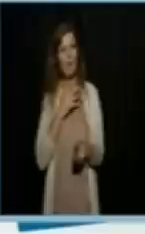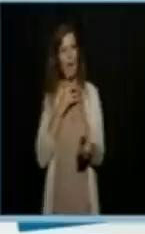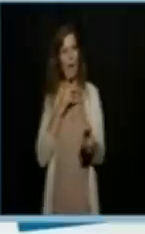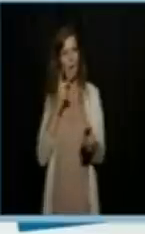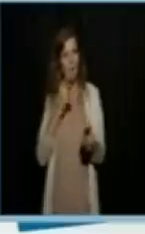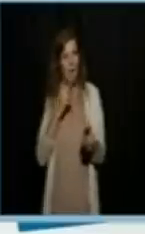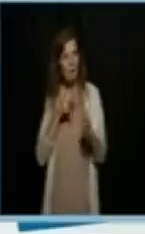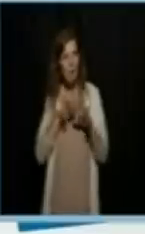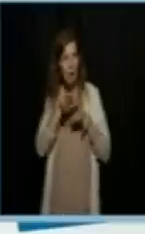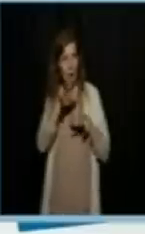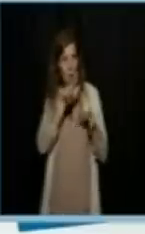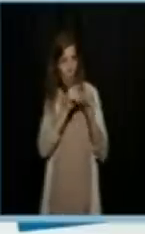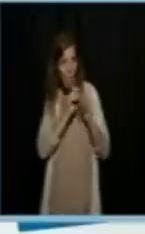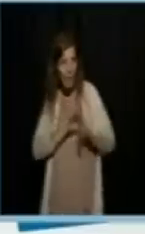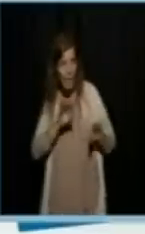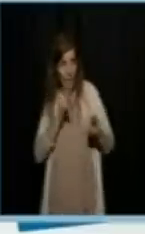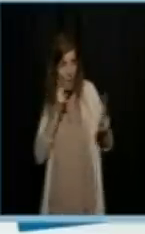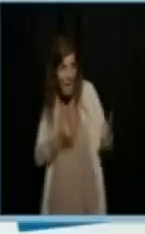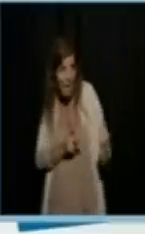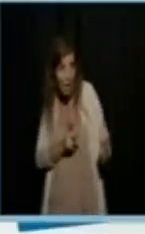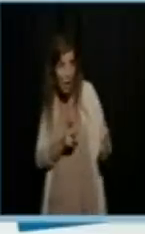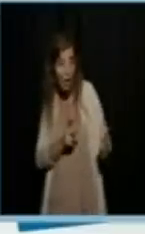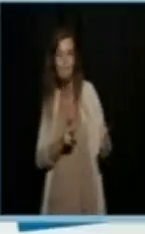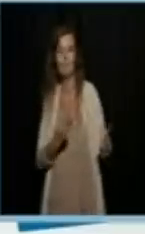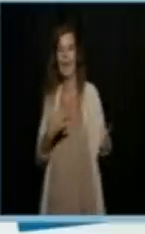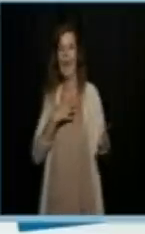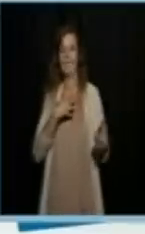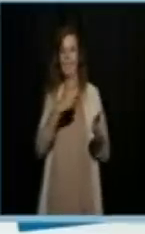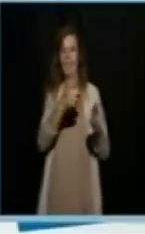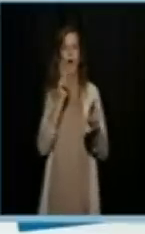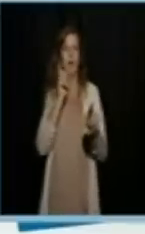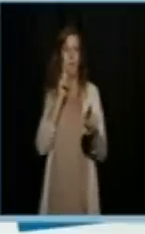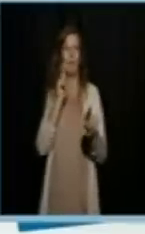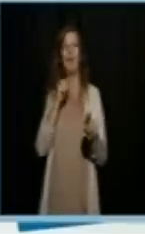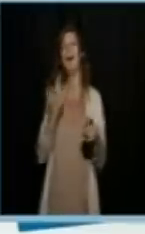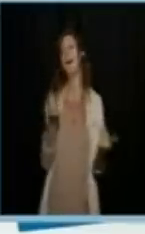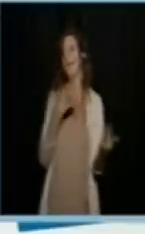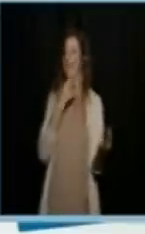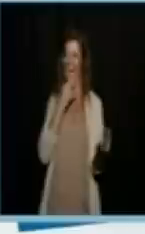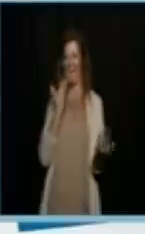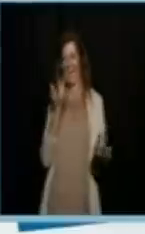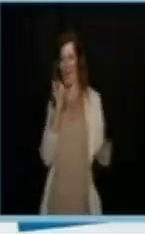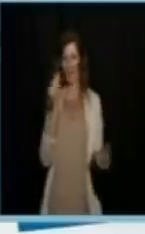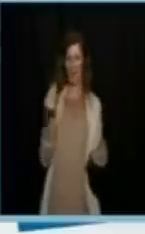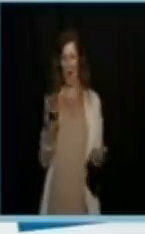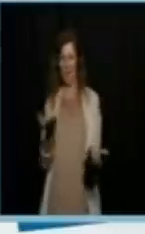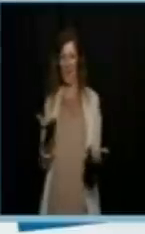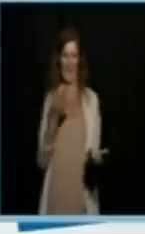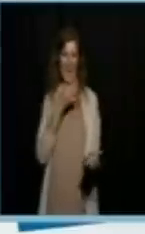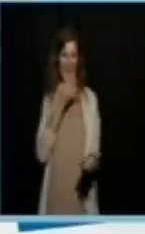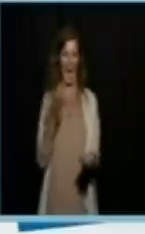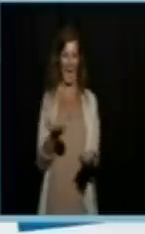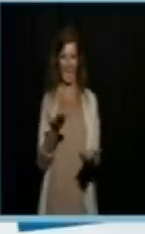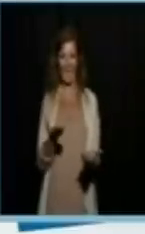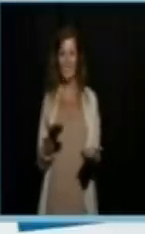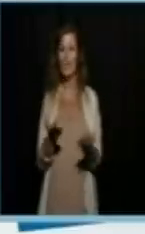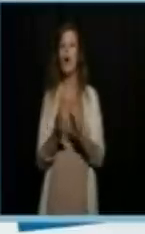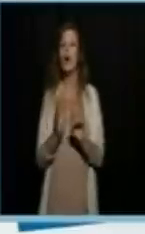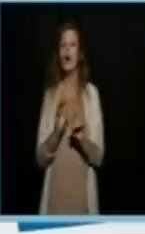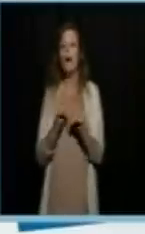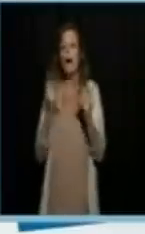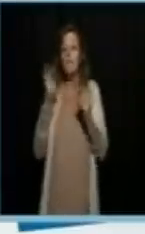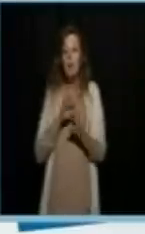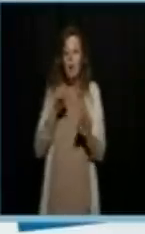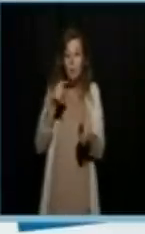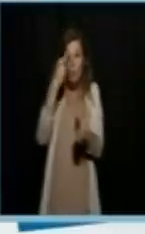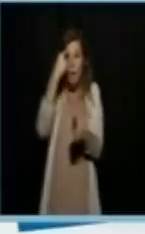che il comune non può fare niente? L'assessore, anche lui, che carino, bello Federico. Però guarda che se tu hai